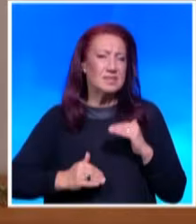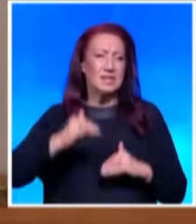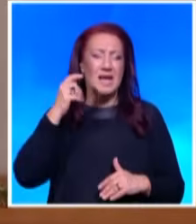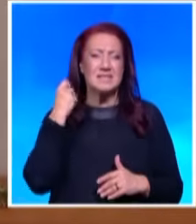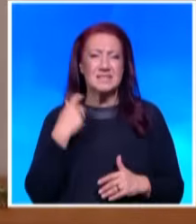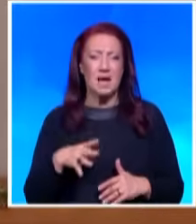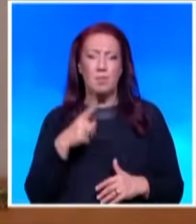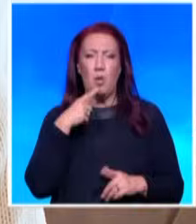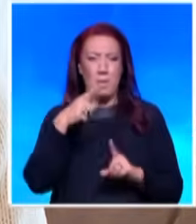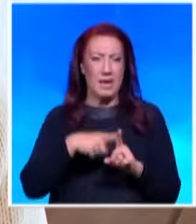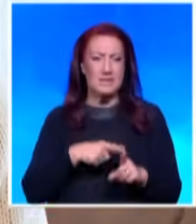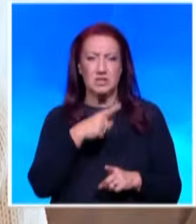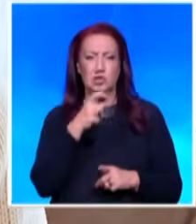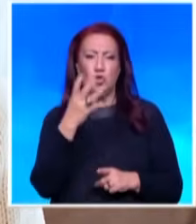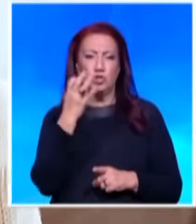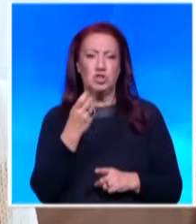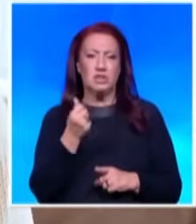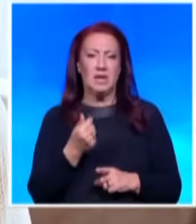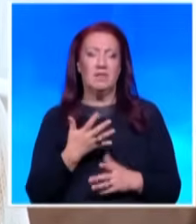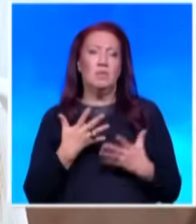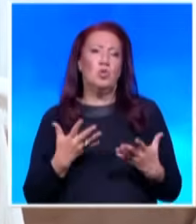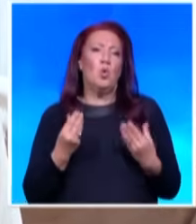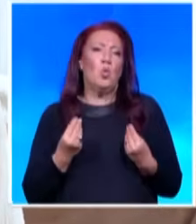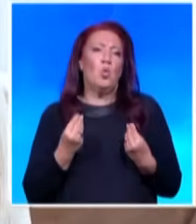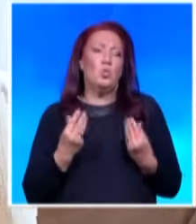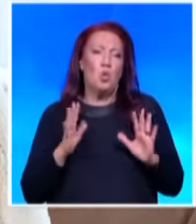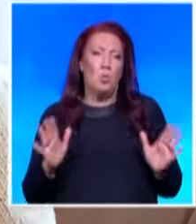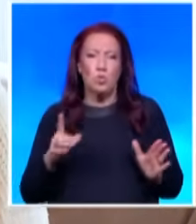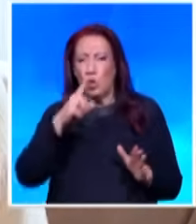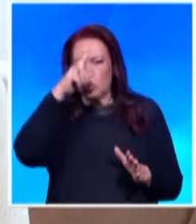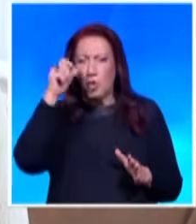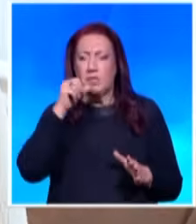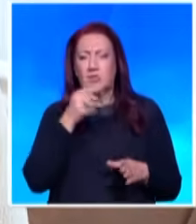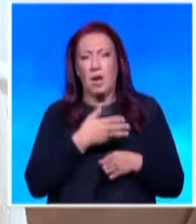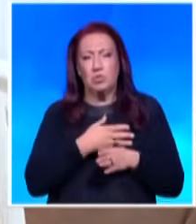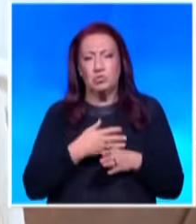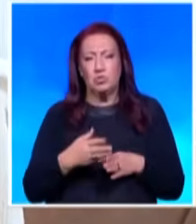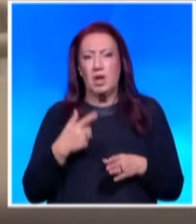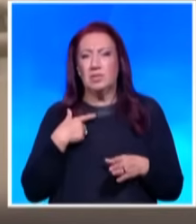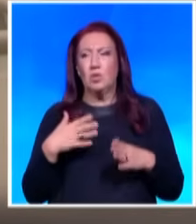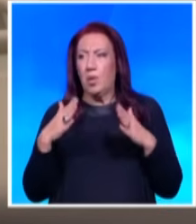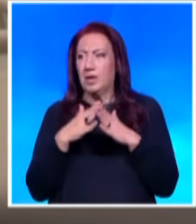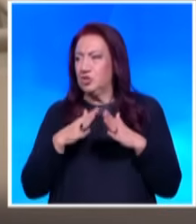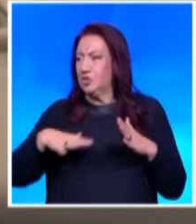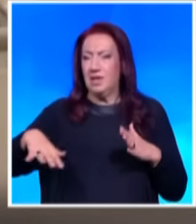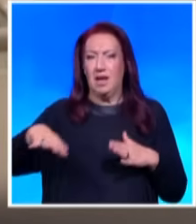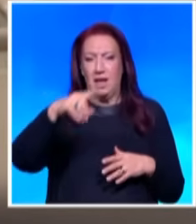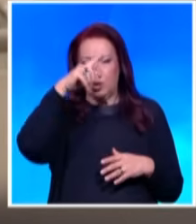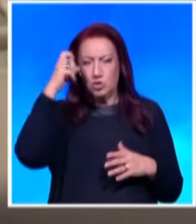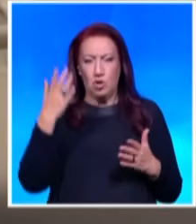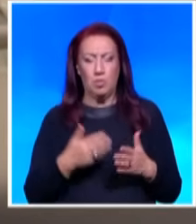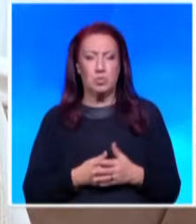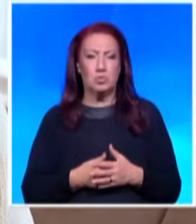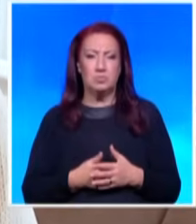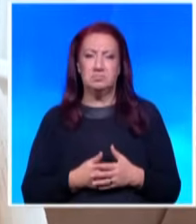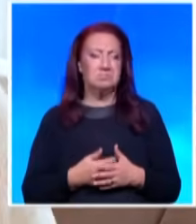140 лева. Голямо удобство. Топлата вода не свършва, цялото жилище е топло. 140-150